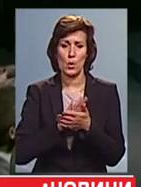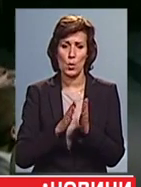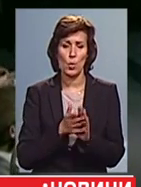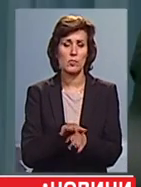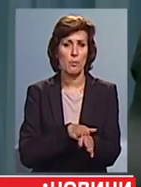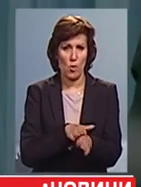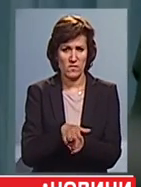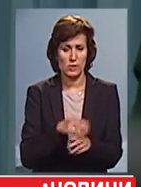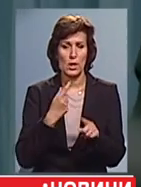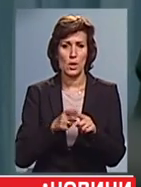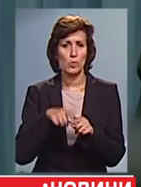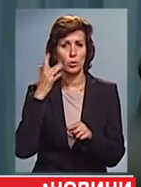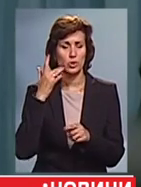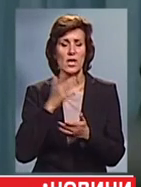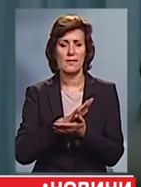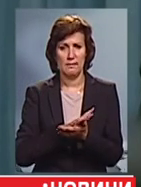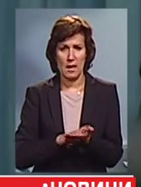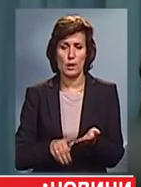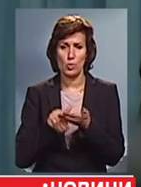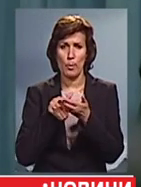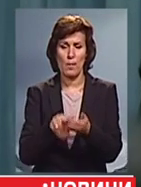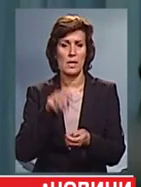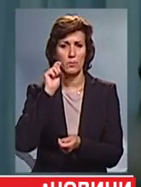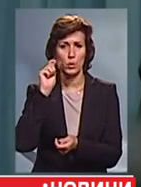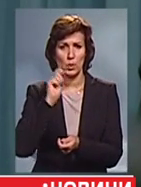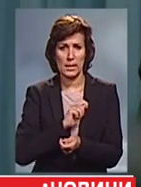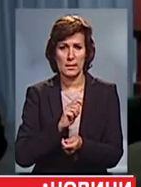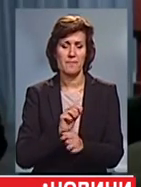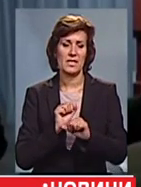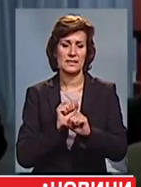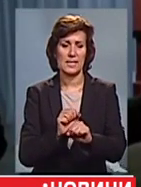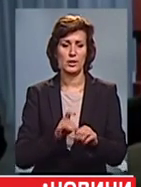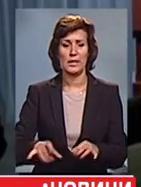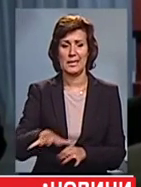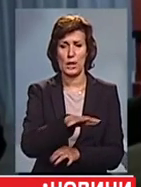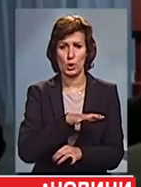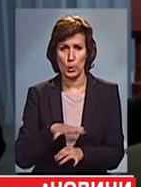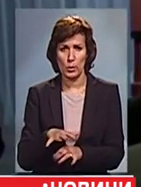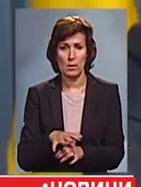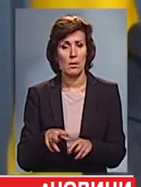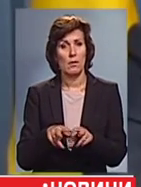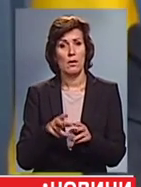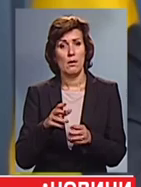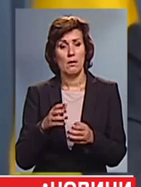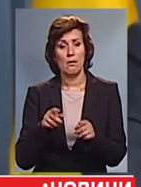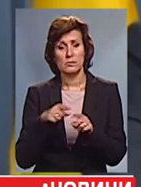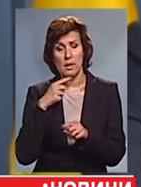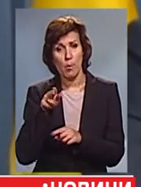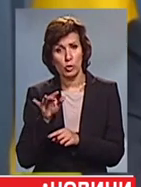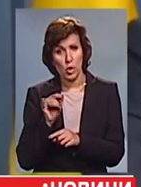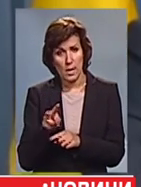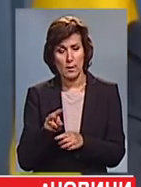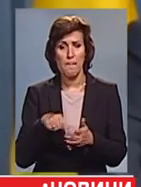угод повністю. Тому США і далі допомагатимуть Україні захищати територію. Водночас, як сказав